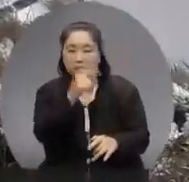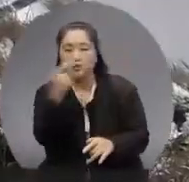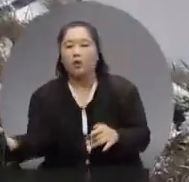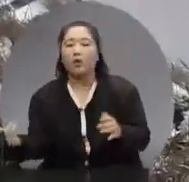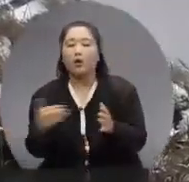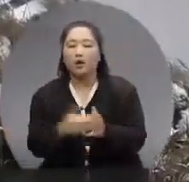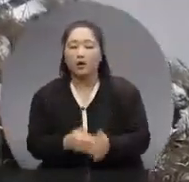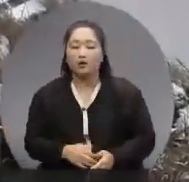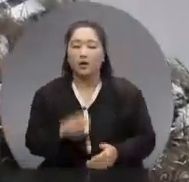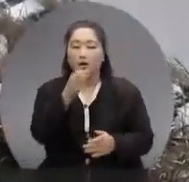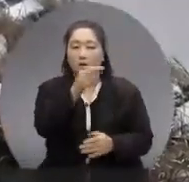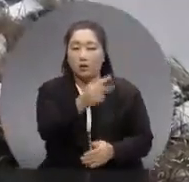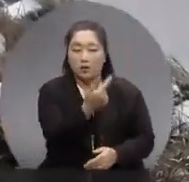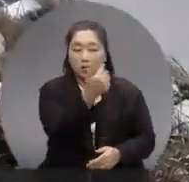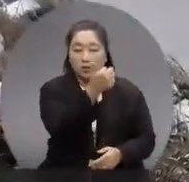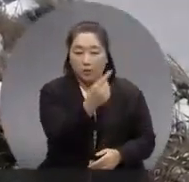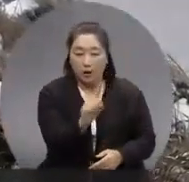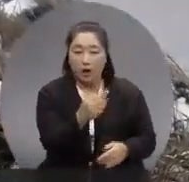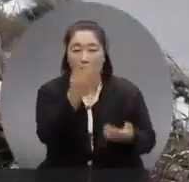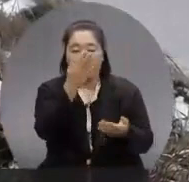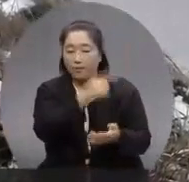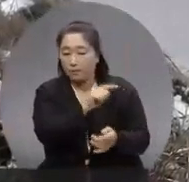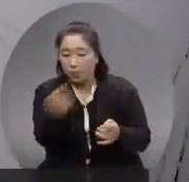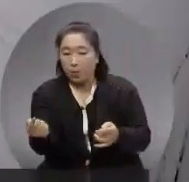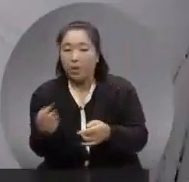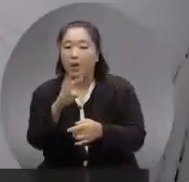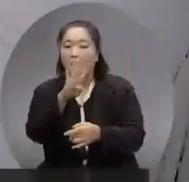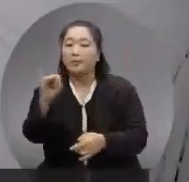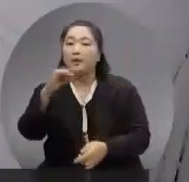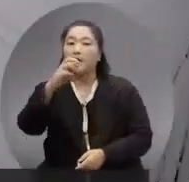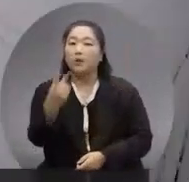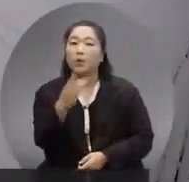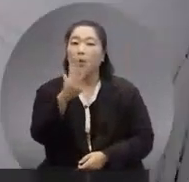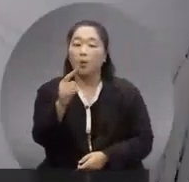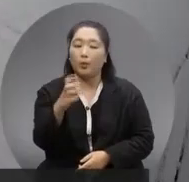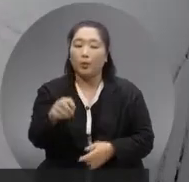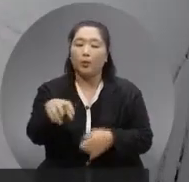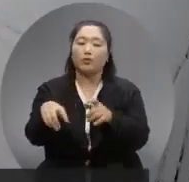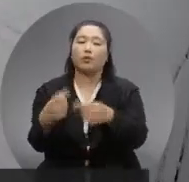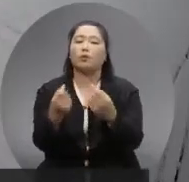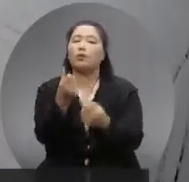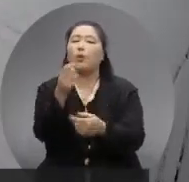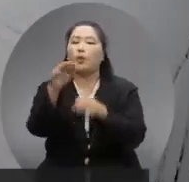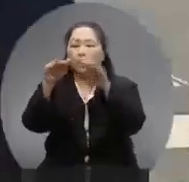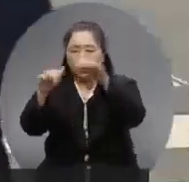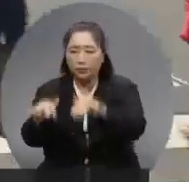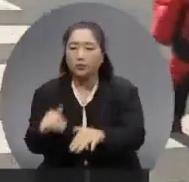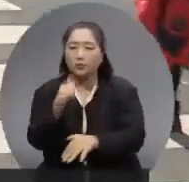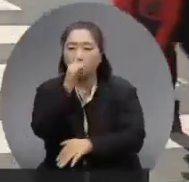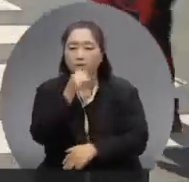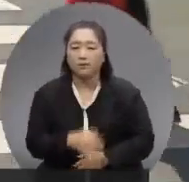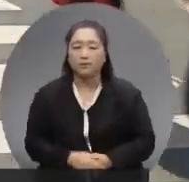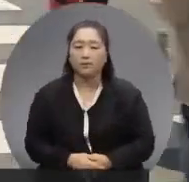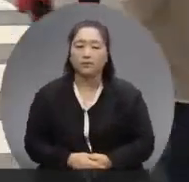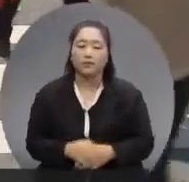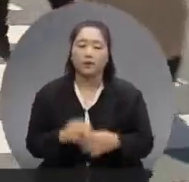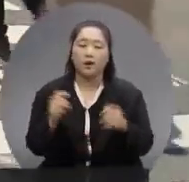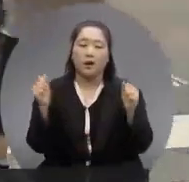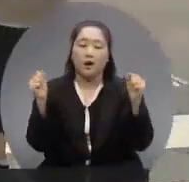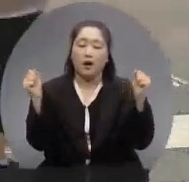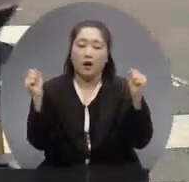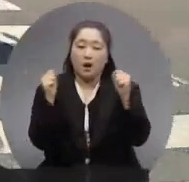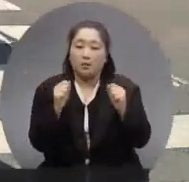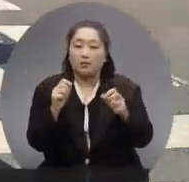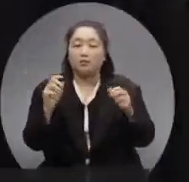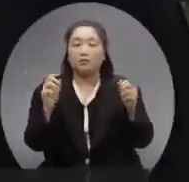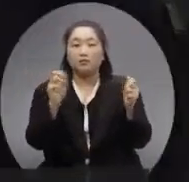내렸습니다 연화봉 말고도 뭐 소백산 비로봉 정상 부분에도 이제 조금 내렸고 급격히 추워진